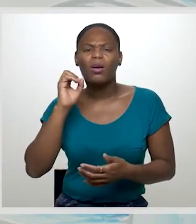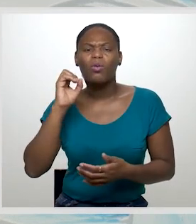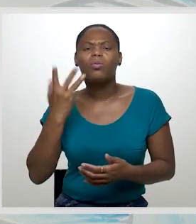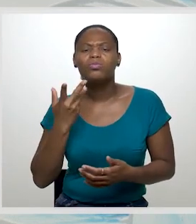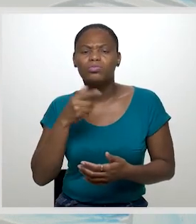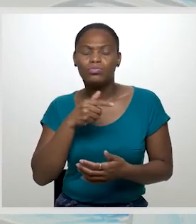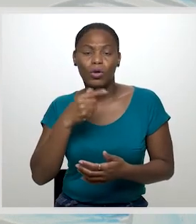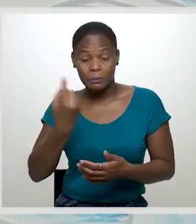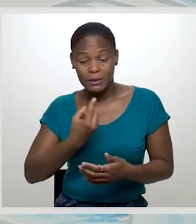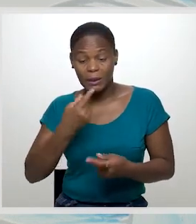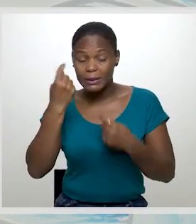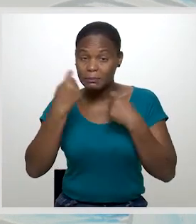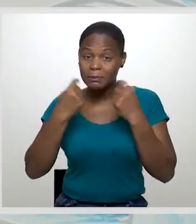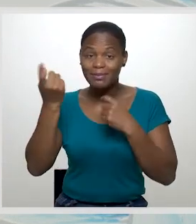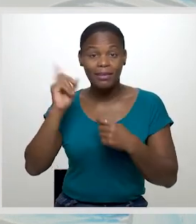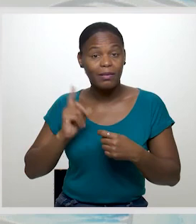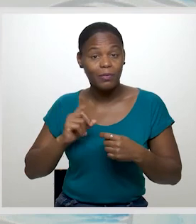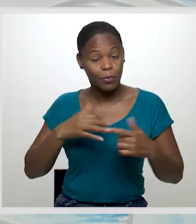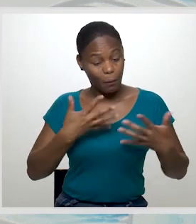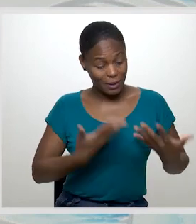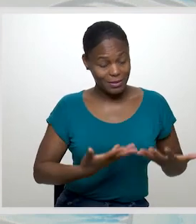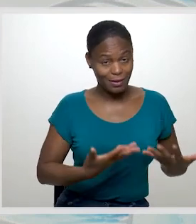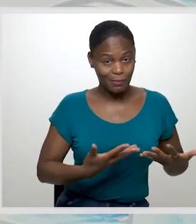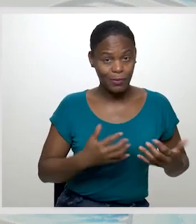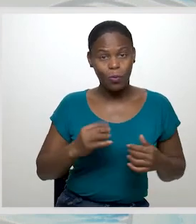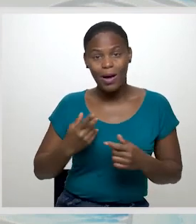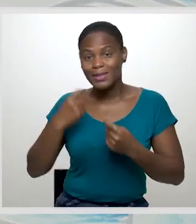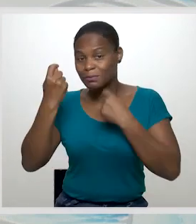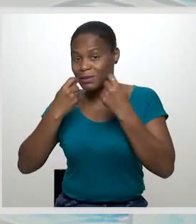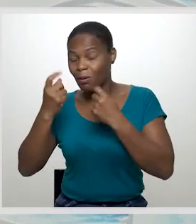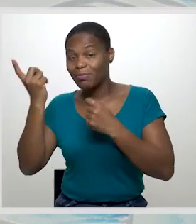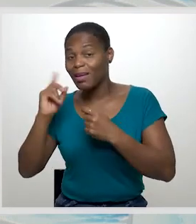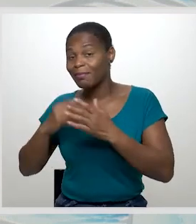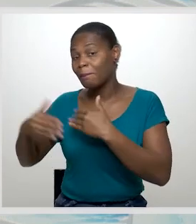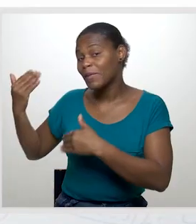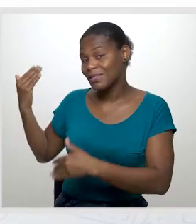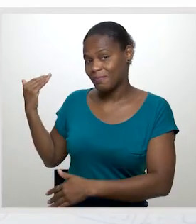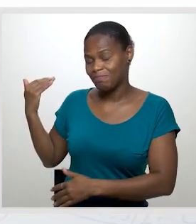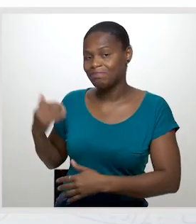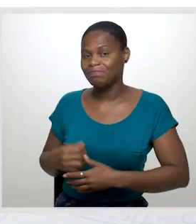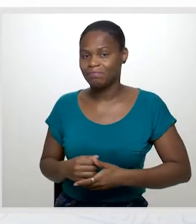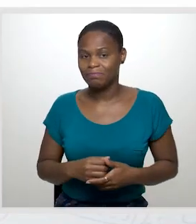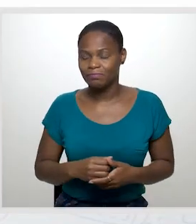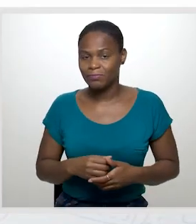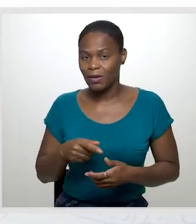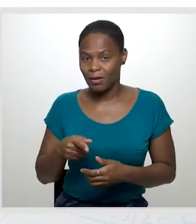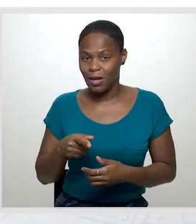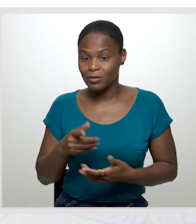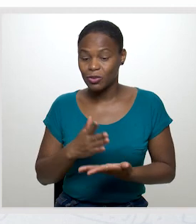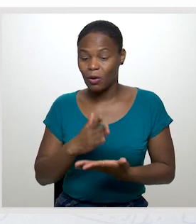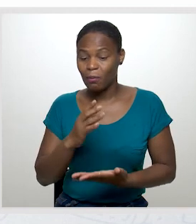qui expriment la date au présent et celles qui expriment la date au passé. Il suffit juste de